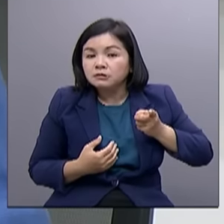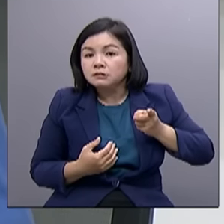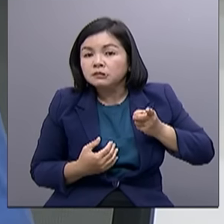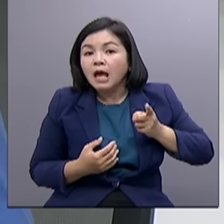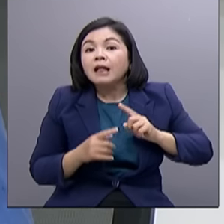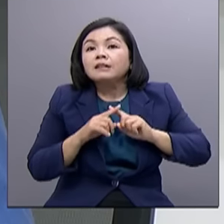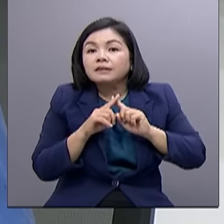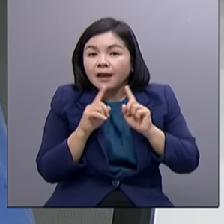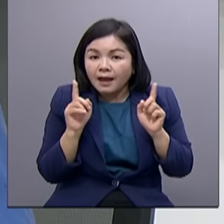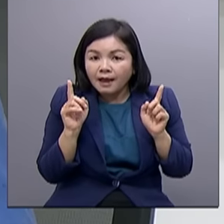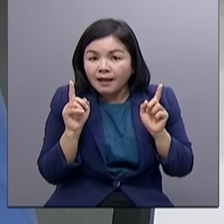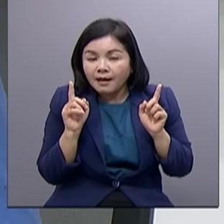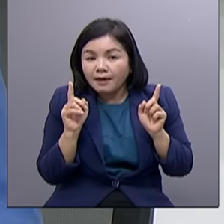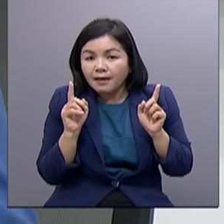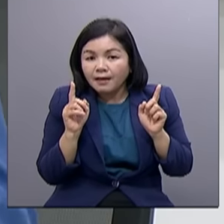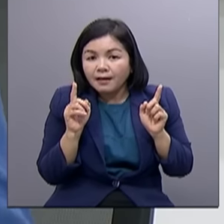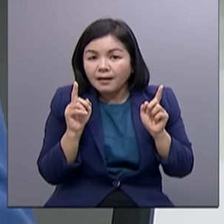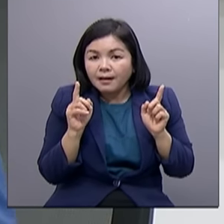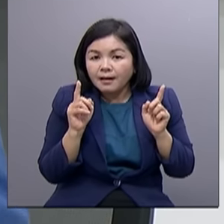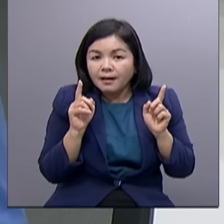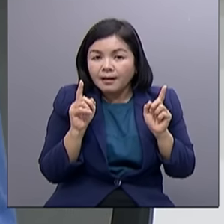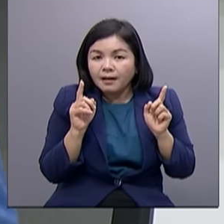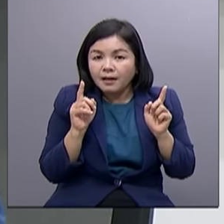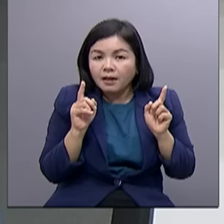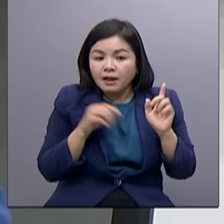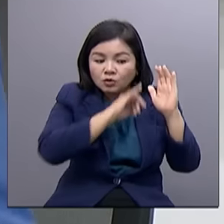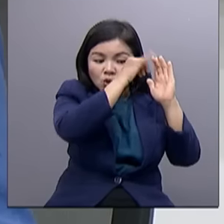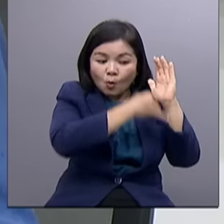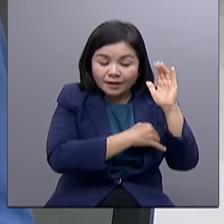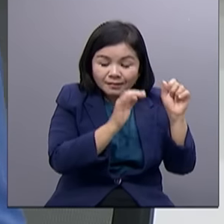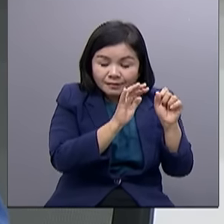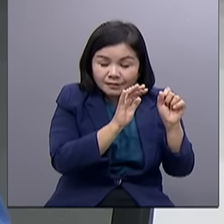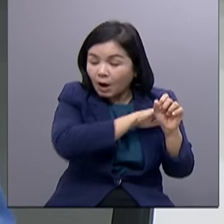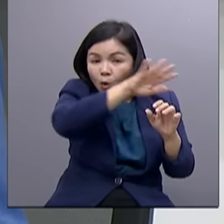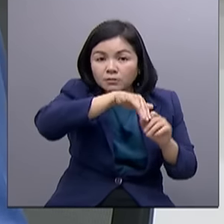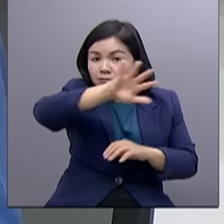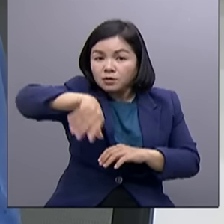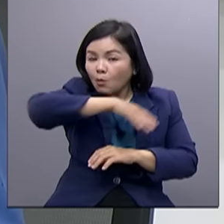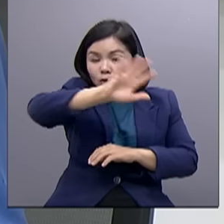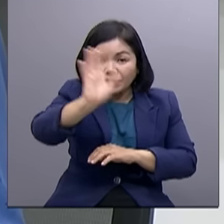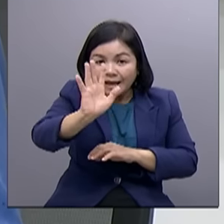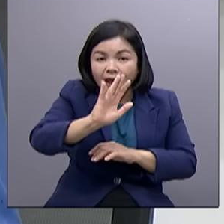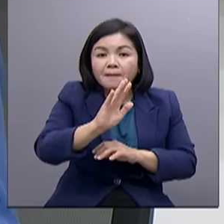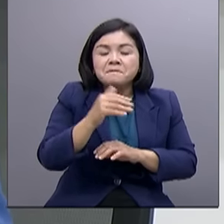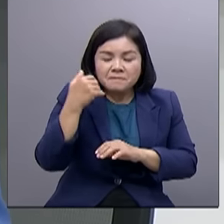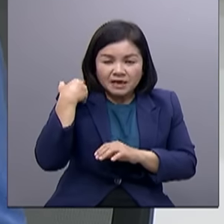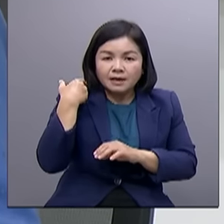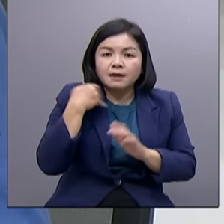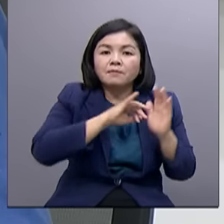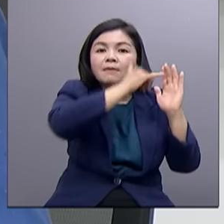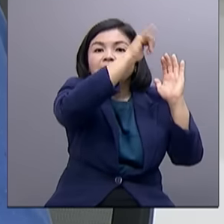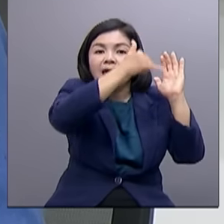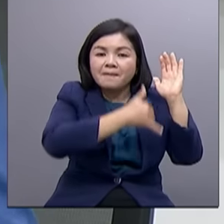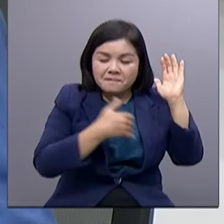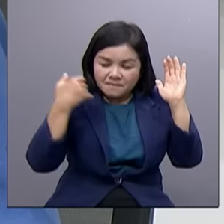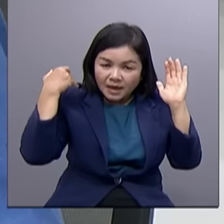แต่ว่าไม่ใช่ทุกพื้นที่นี่ก็ขอย้ำนะครับไม่ใช่ทุกพื้นที่หลายพื้น